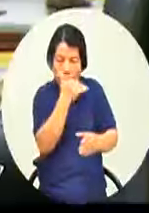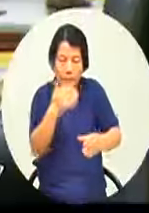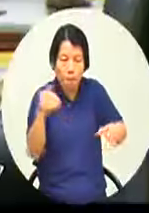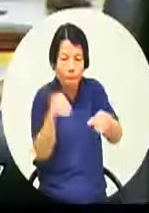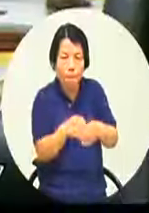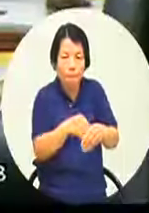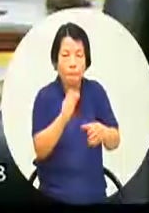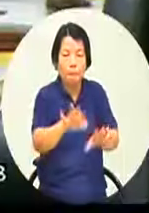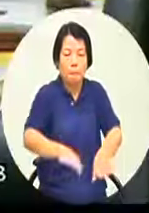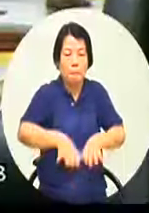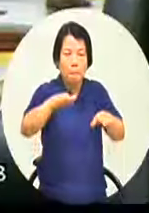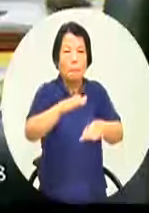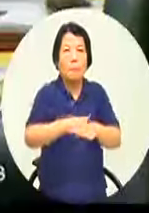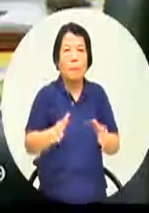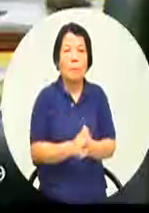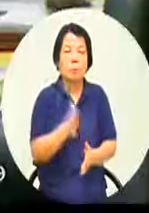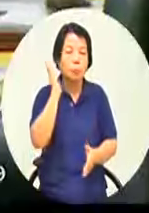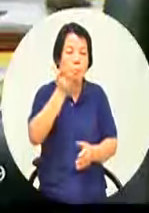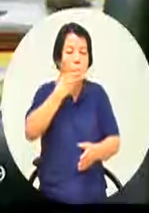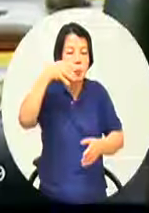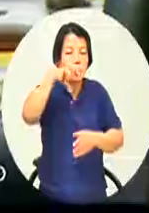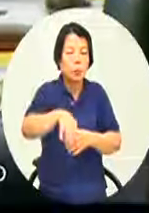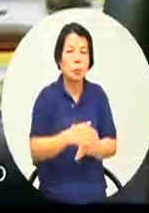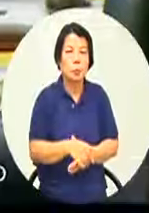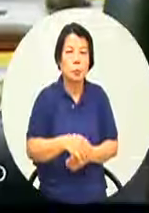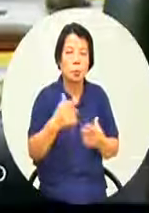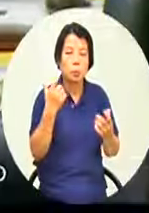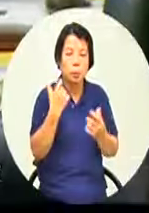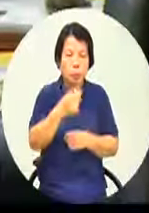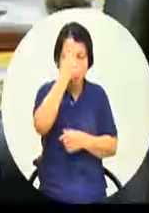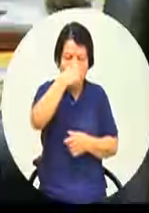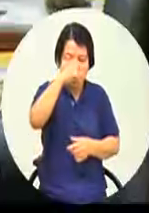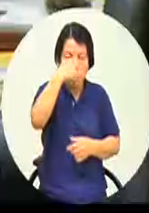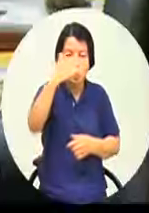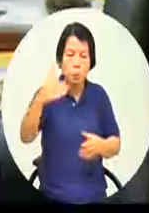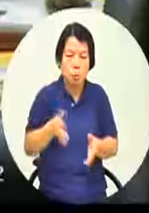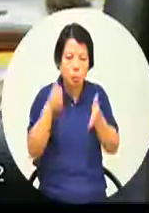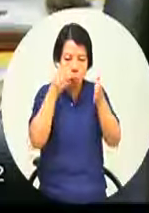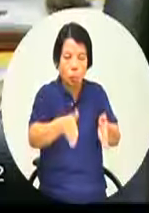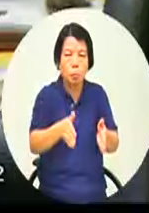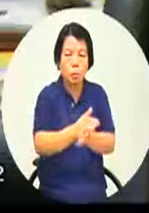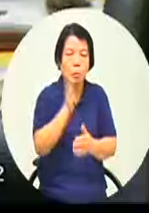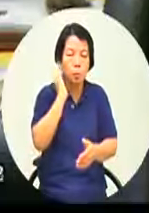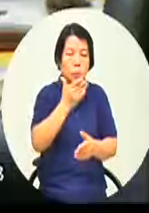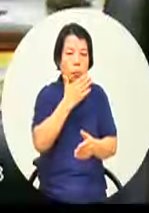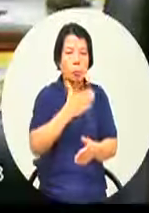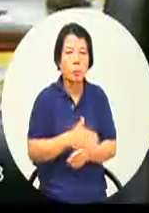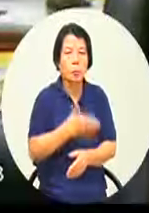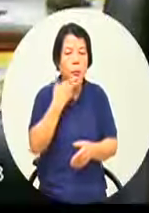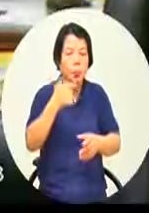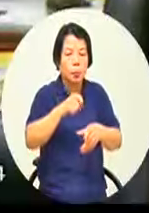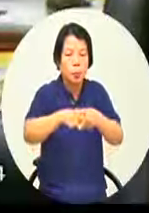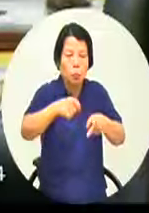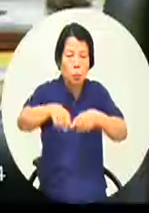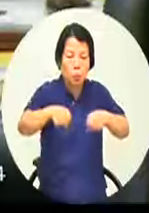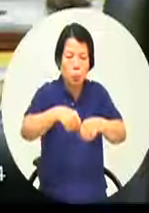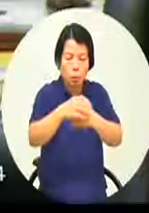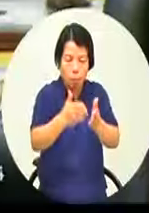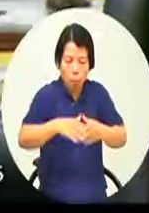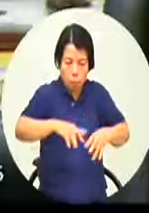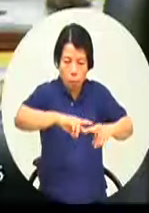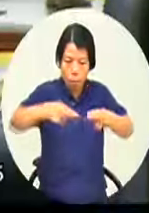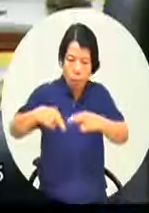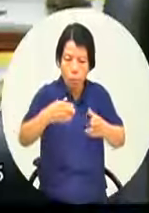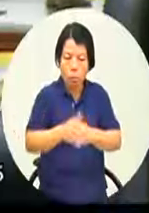望说我们水利局在我们凤山做的水利工程如果完工后希望能有所改善，我们不